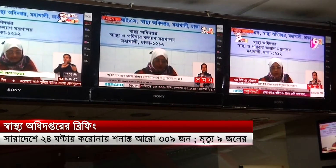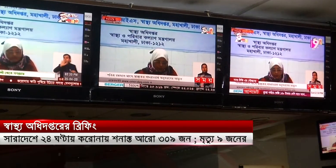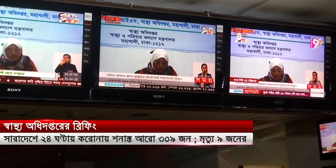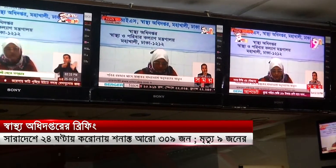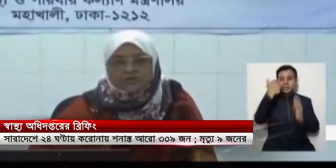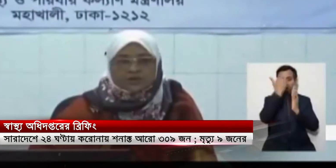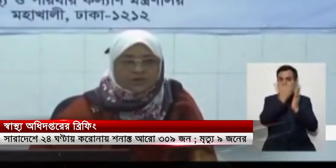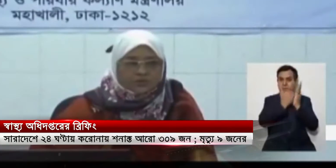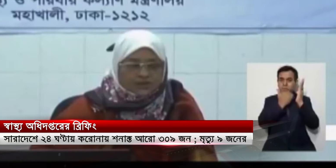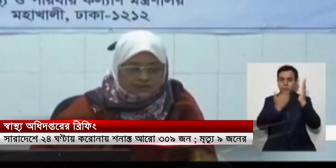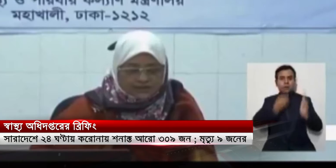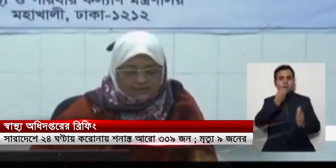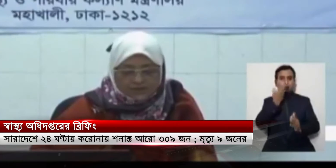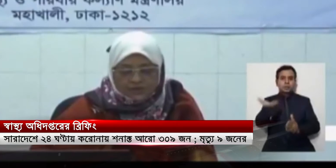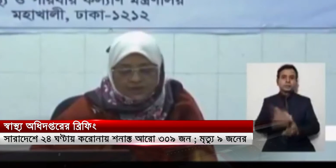করেছে।